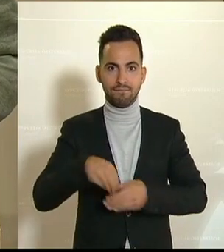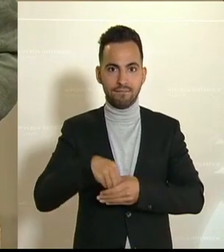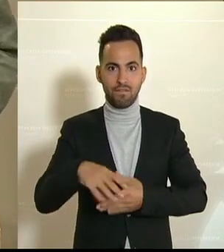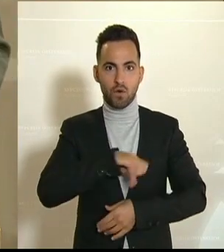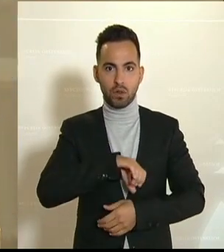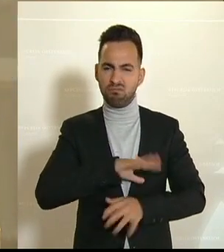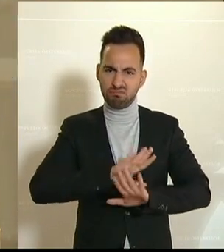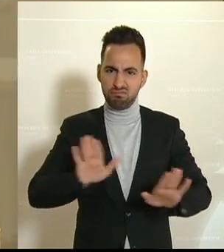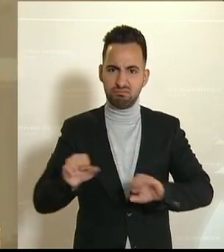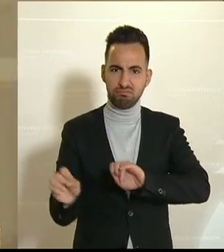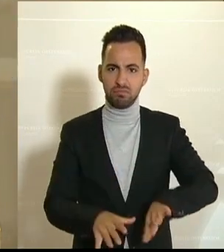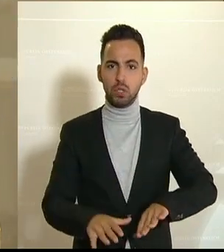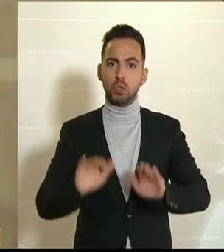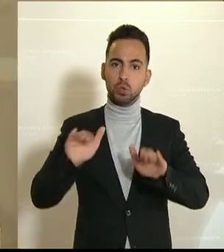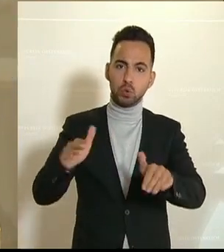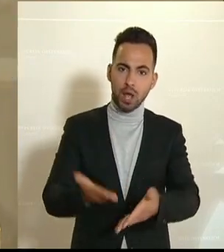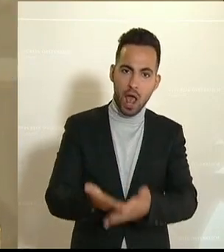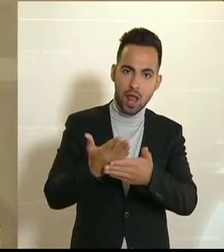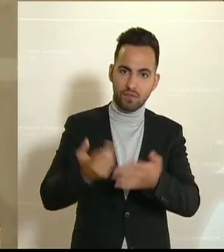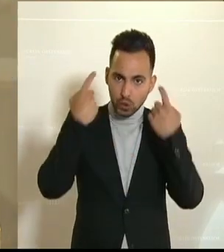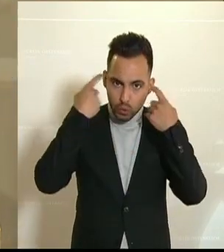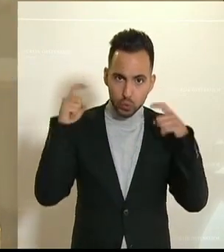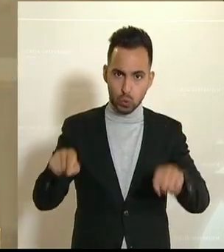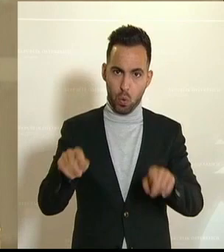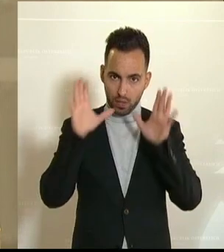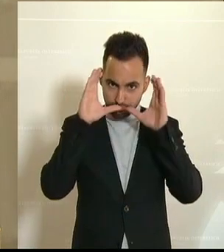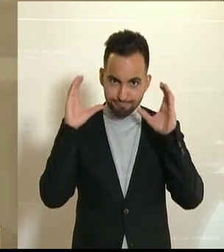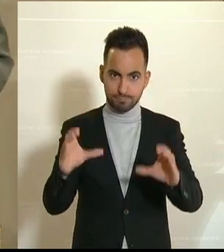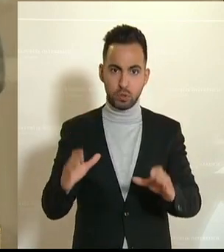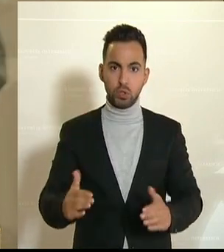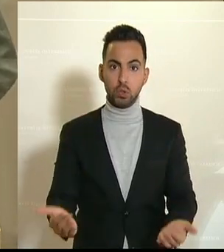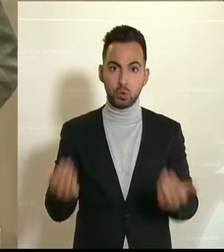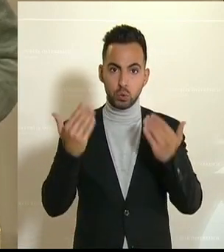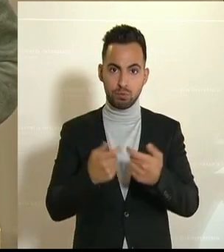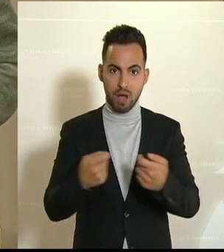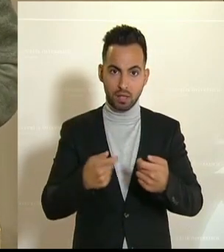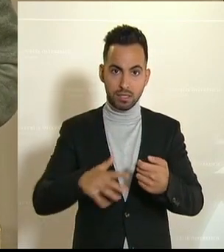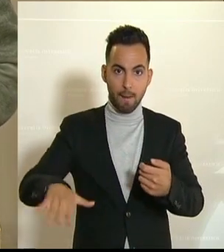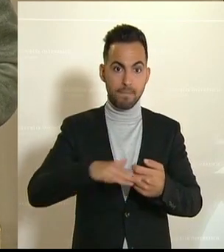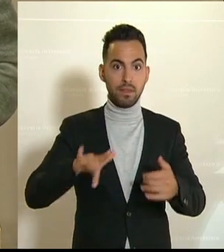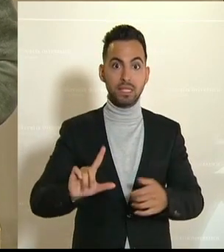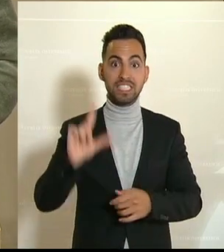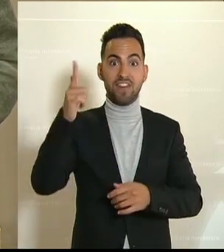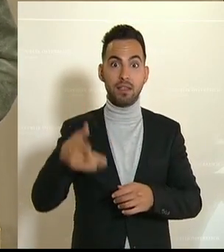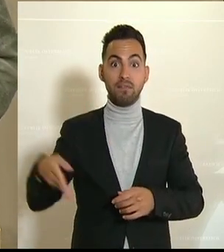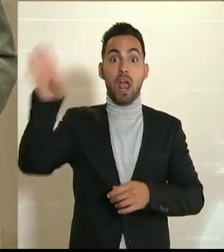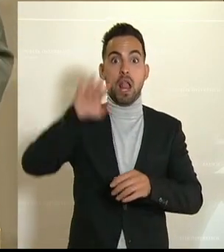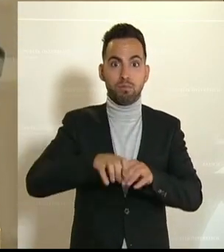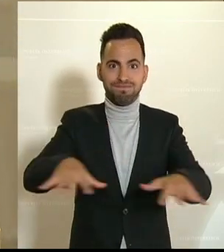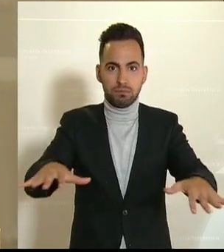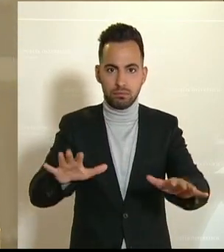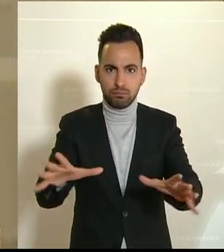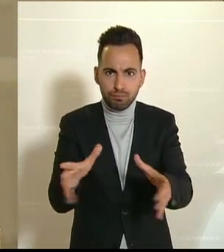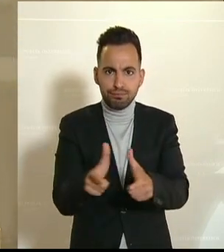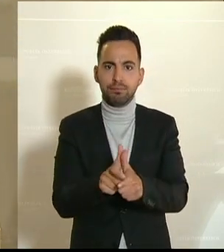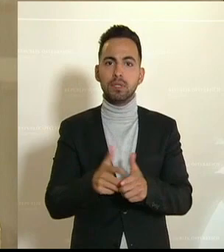sorgen Sie für Schutz und Hilfe. Sorgen Sie für Schutzmaßnahmen gegen eine zweite Welle. Bekämpfen wir